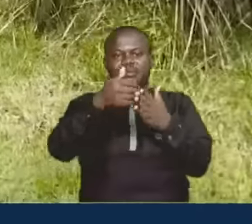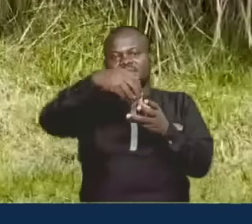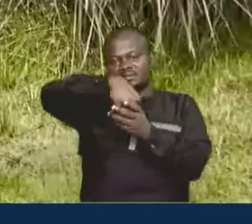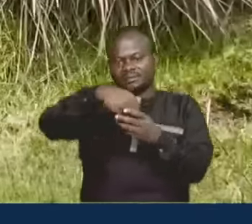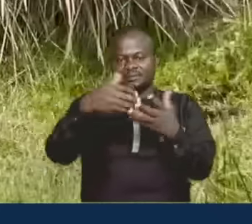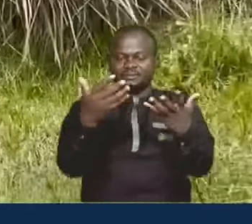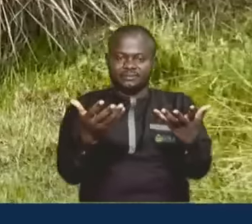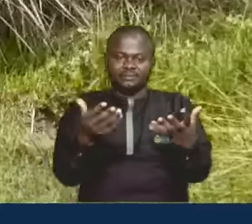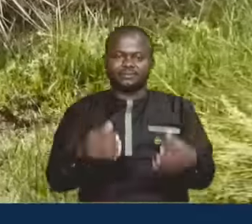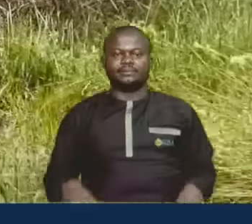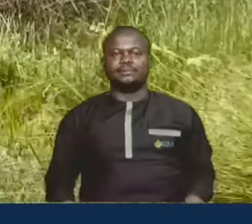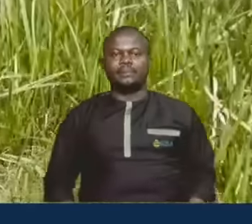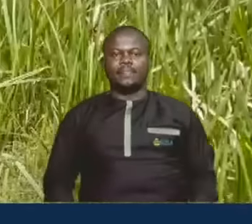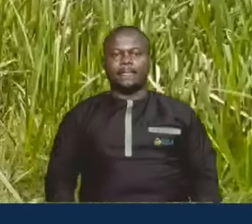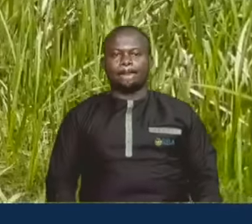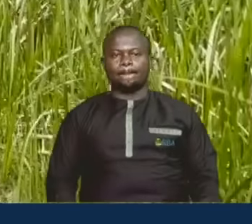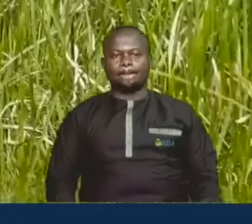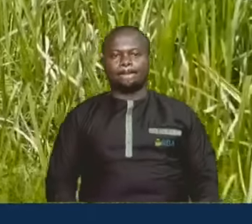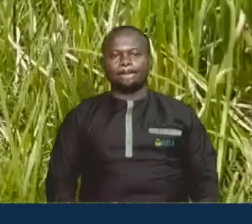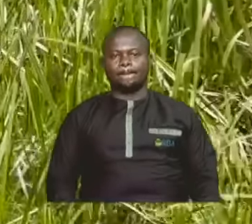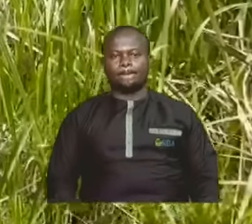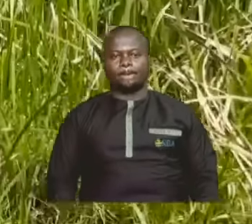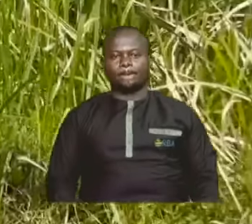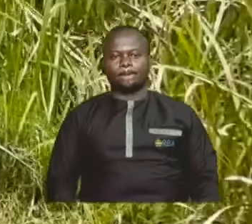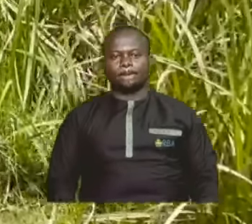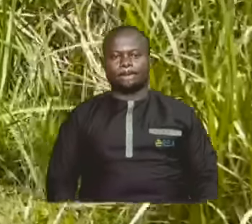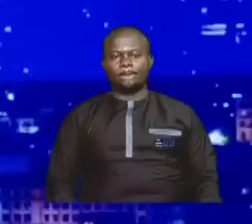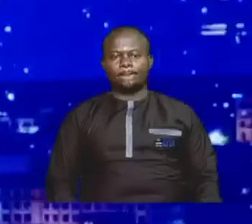gishanga. Jean Paul Turatsinze mu Ntara y'Amajyaruguru.